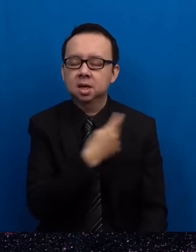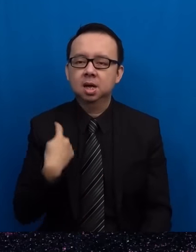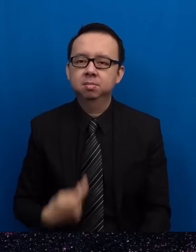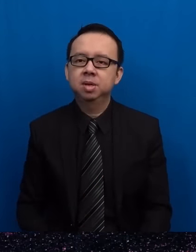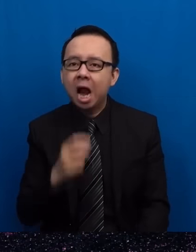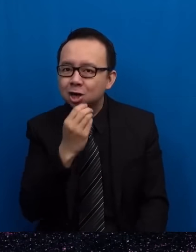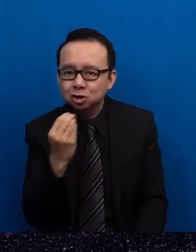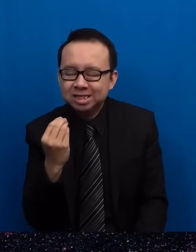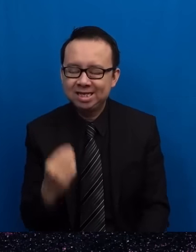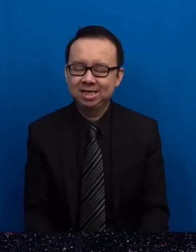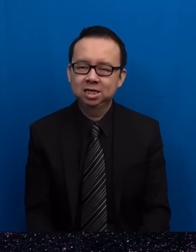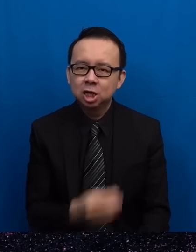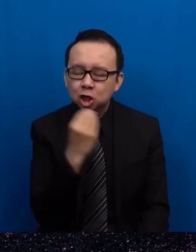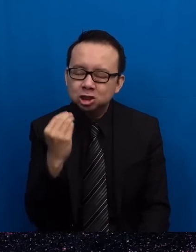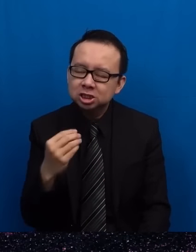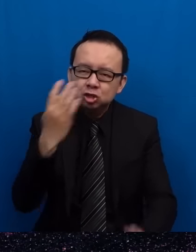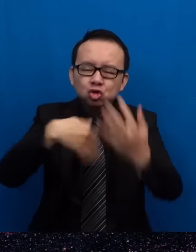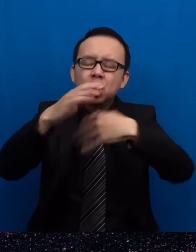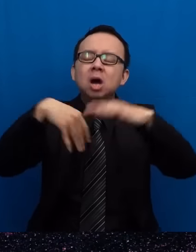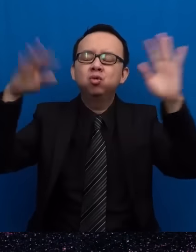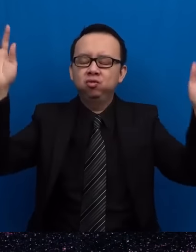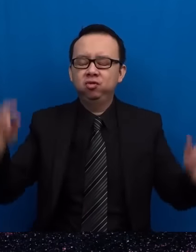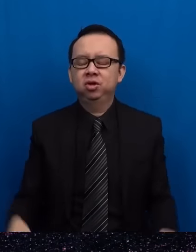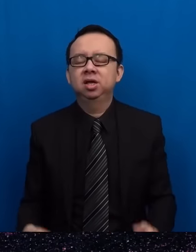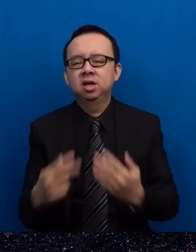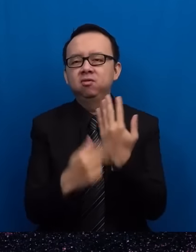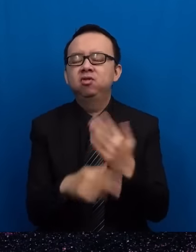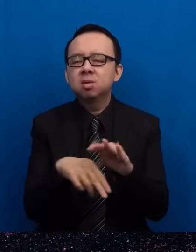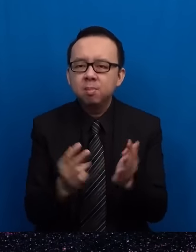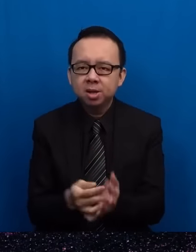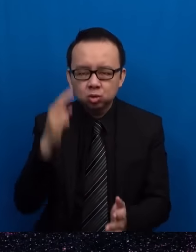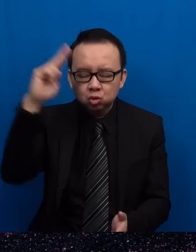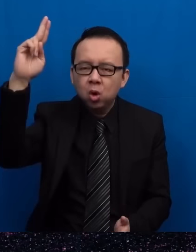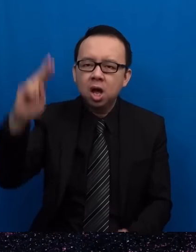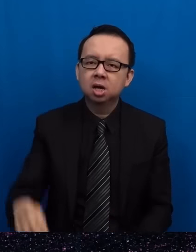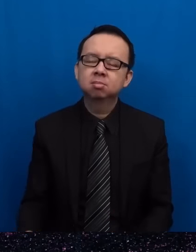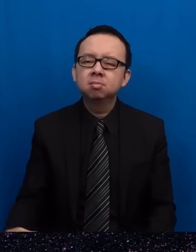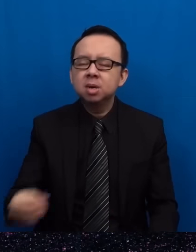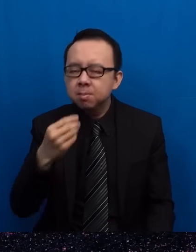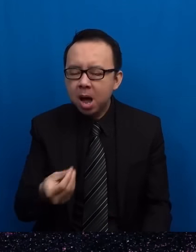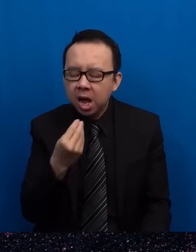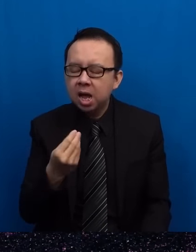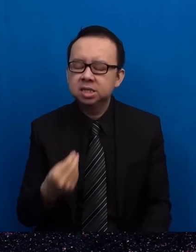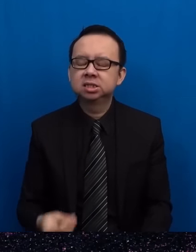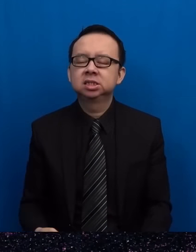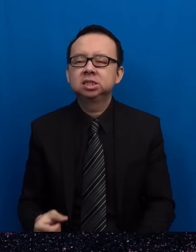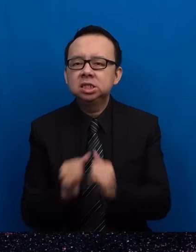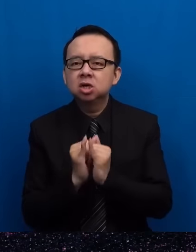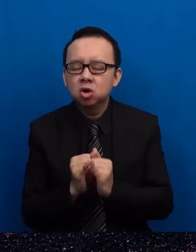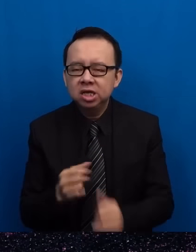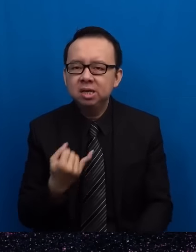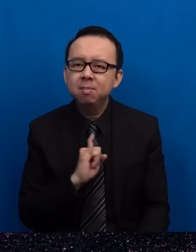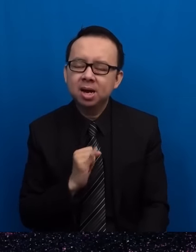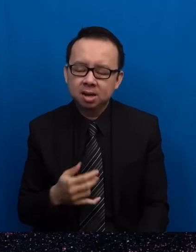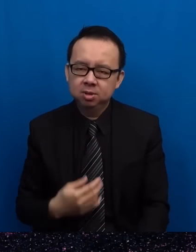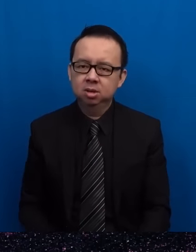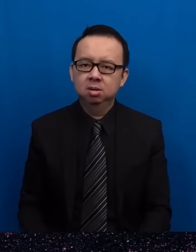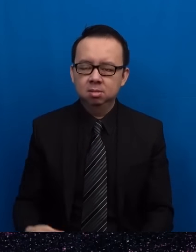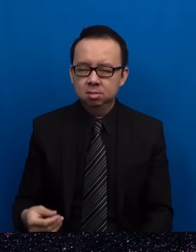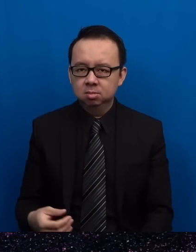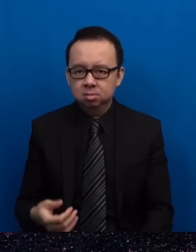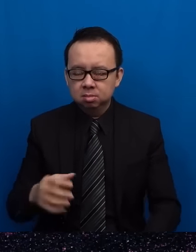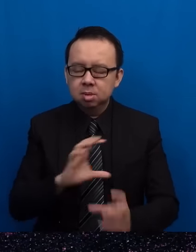roti. Roti sorgawi, firman Allah yang akan memberi makan jiwa kami, roh kami. Dan bahkan membuat tubuh